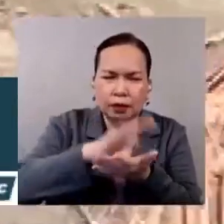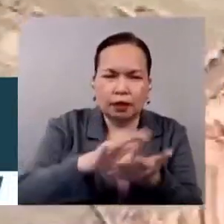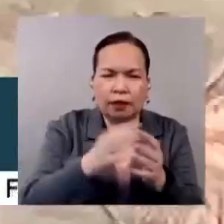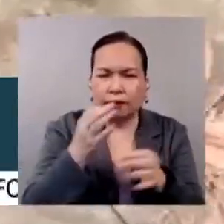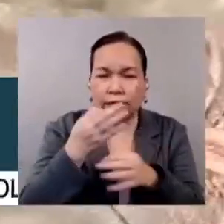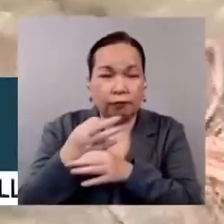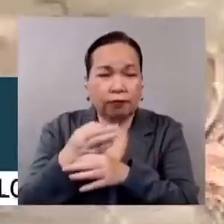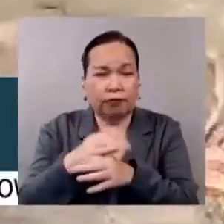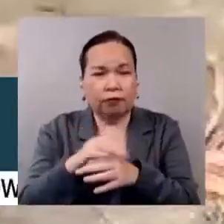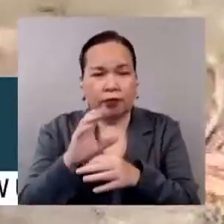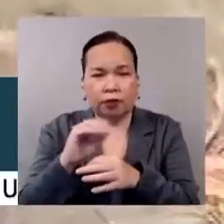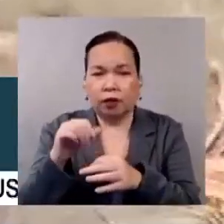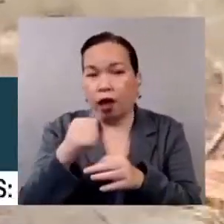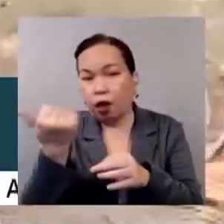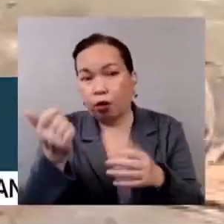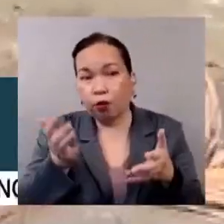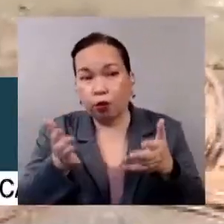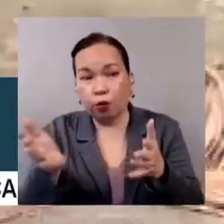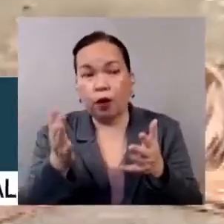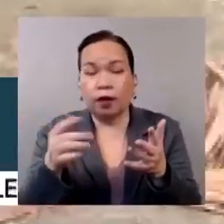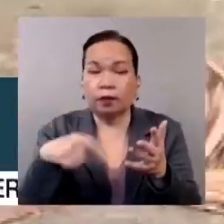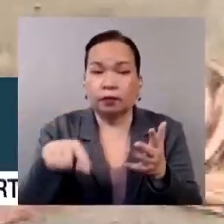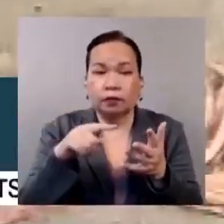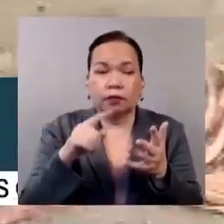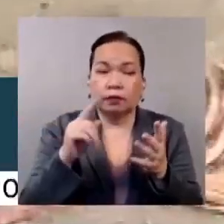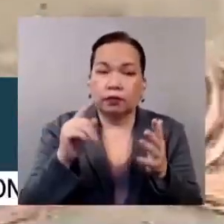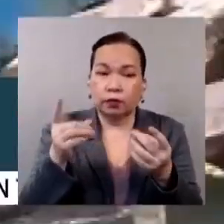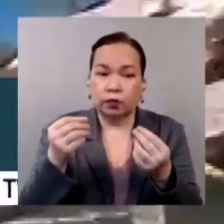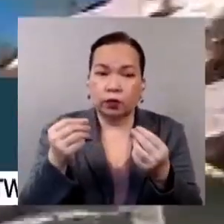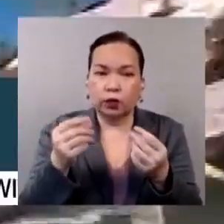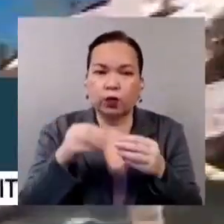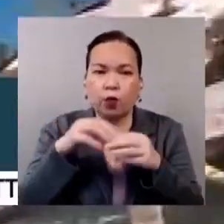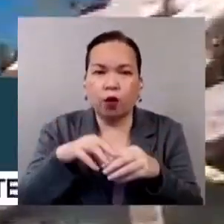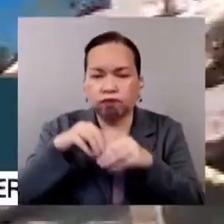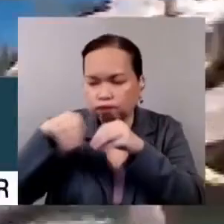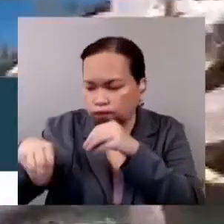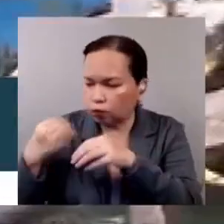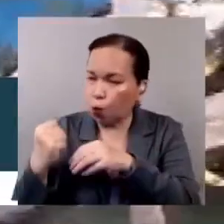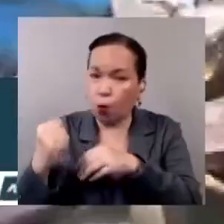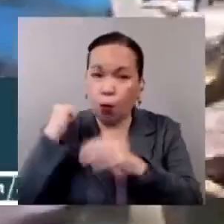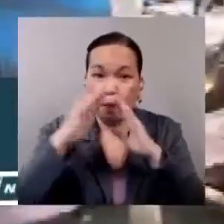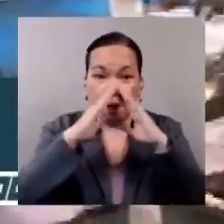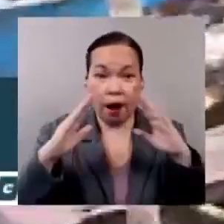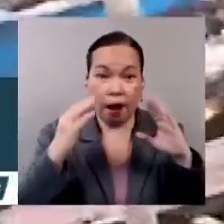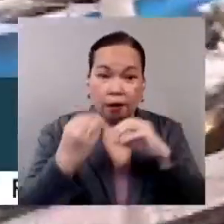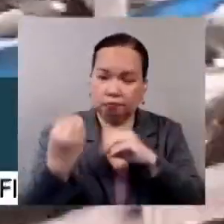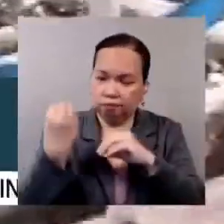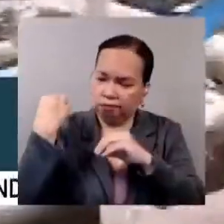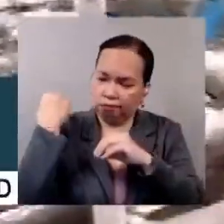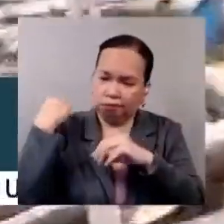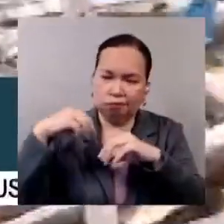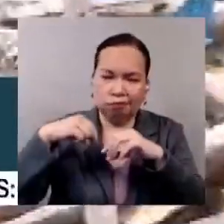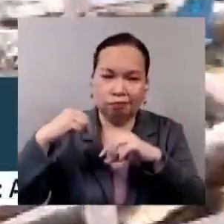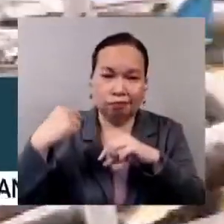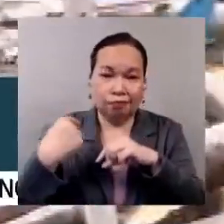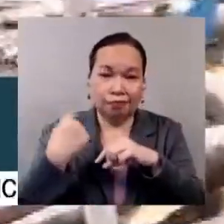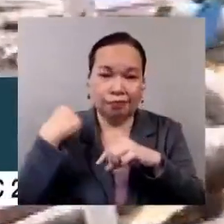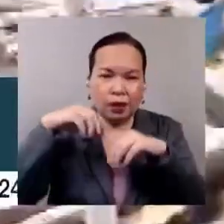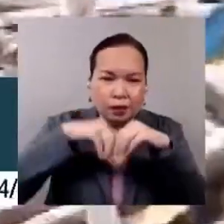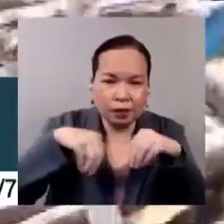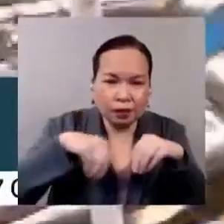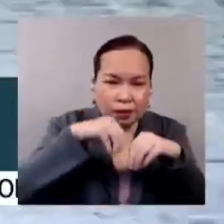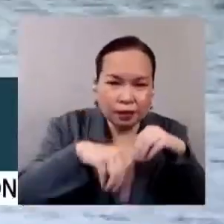another alternative na program namin is yung magtanim sa bakuran. Isa yan sa baka mabagyo na